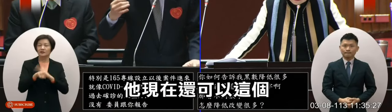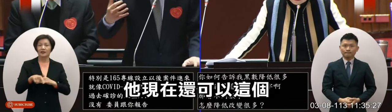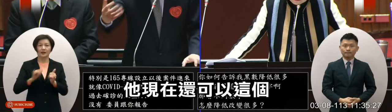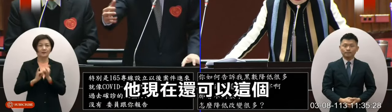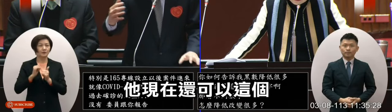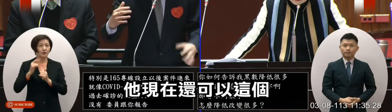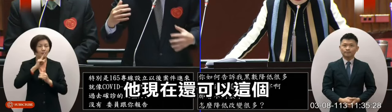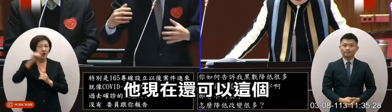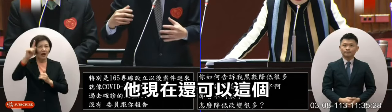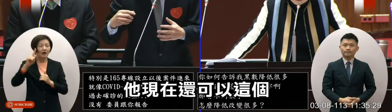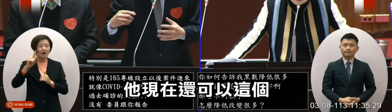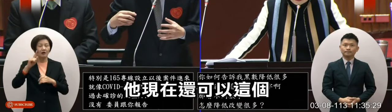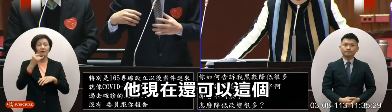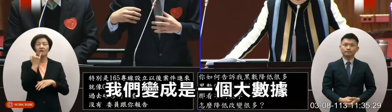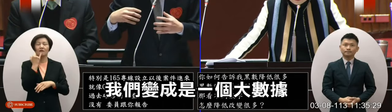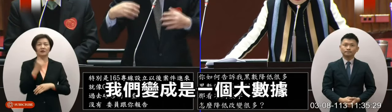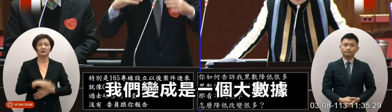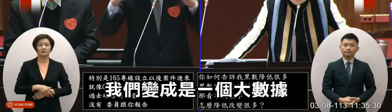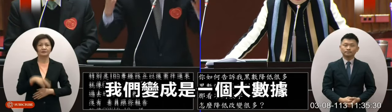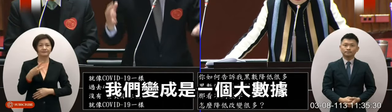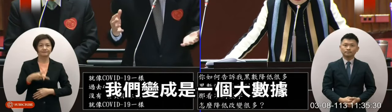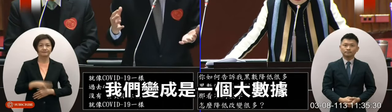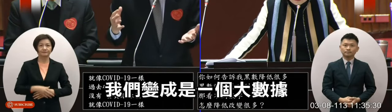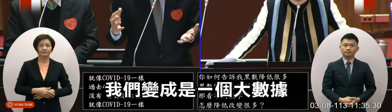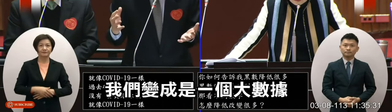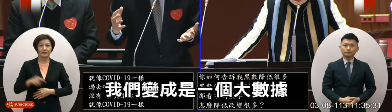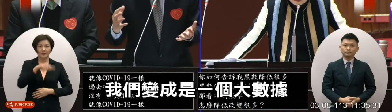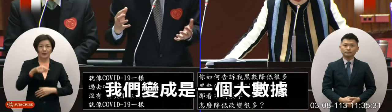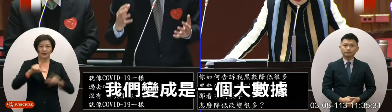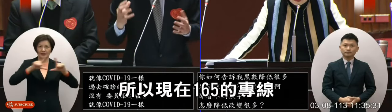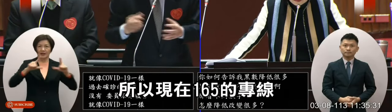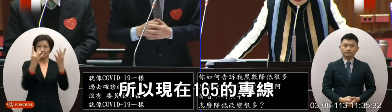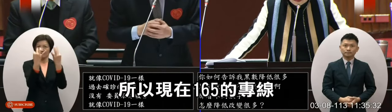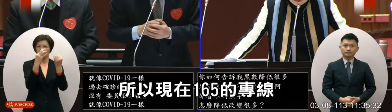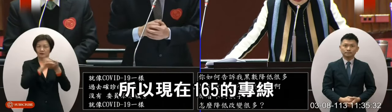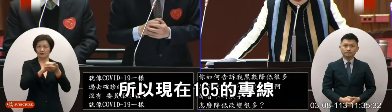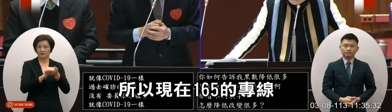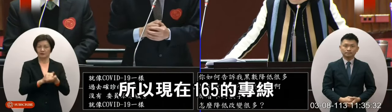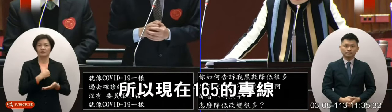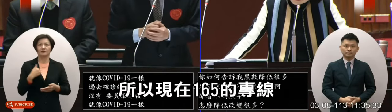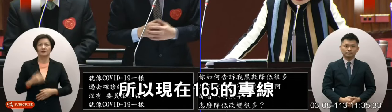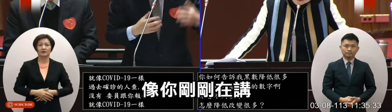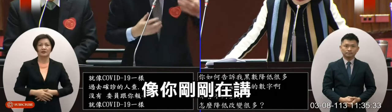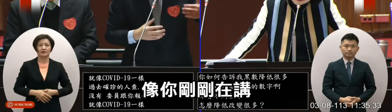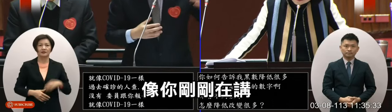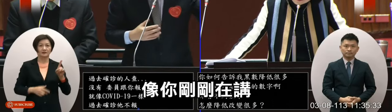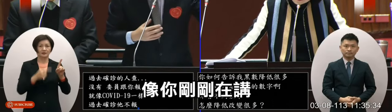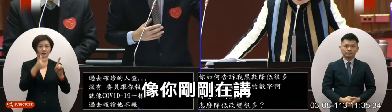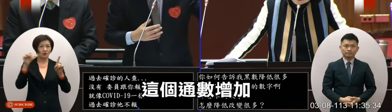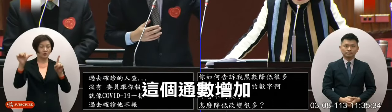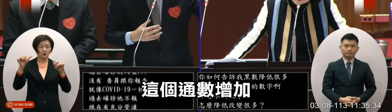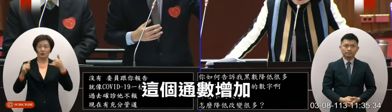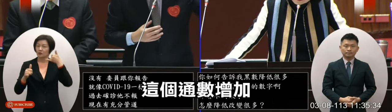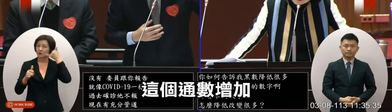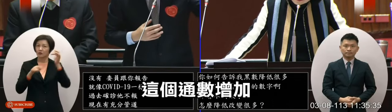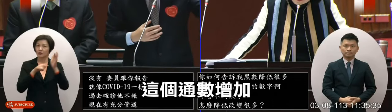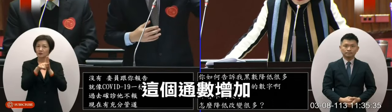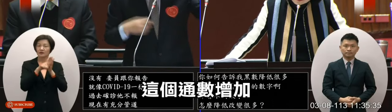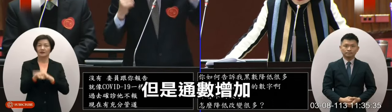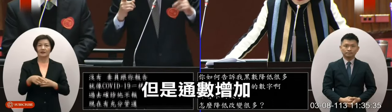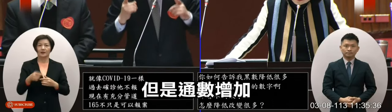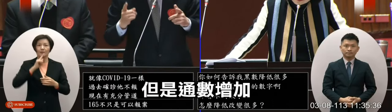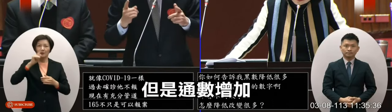在还可以这个我们变成是一个大数据啊，所以现在165的专线，像你刚刚在讲这个通数